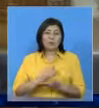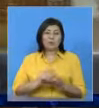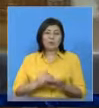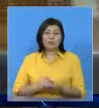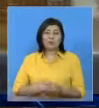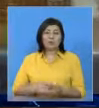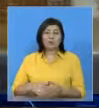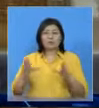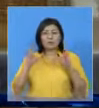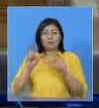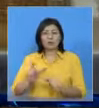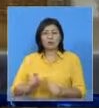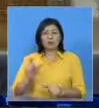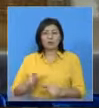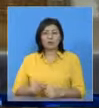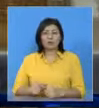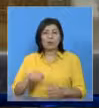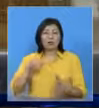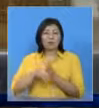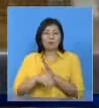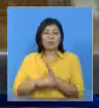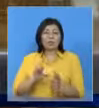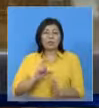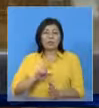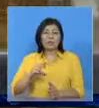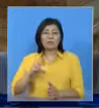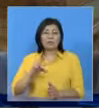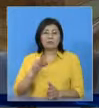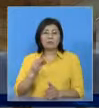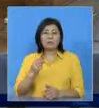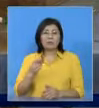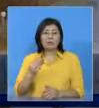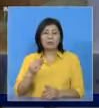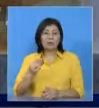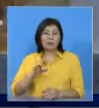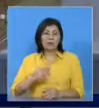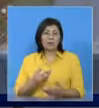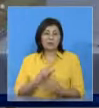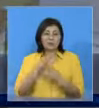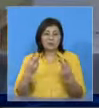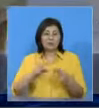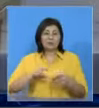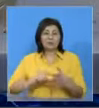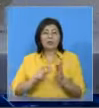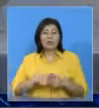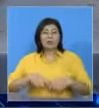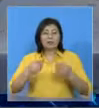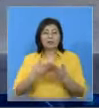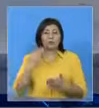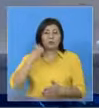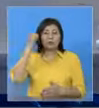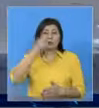люди, которые автобиографы, мы включили в энциклопедию даже. Несмотря на то, что выставочный зал открылся в прошлом году,